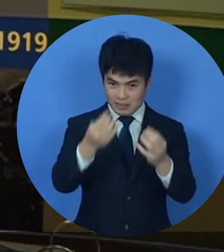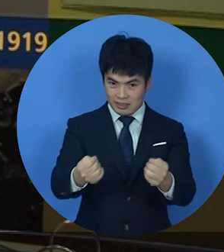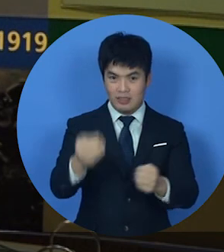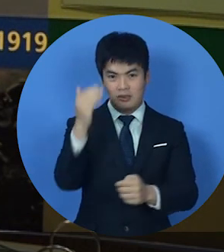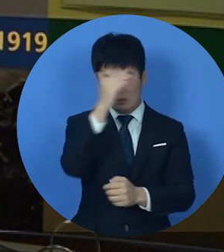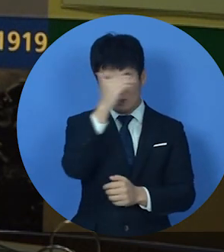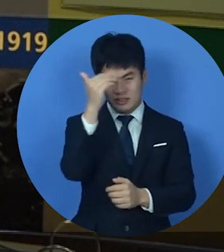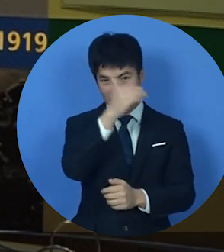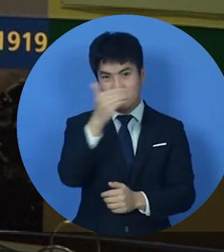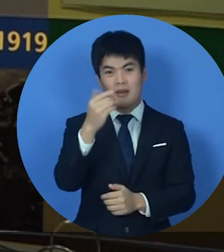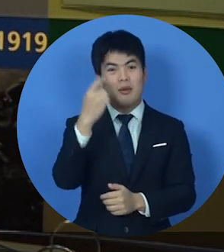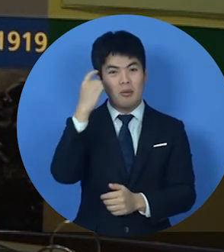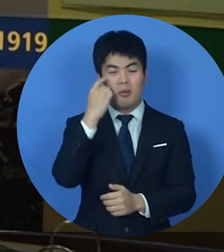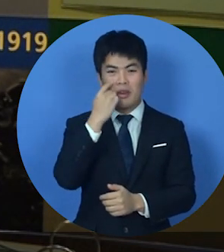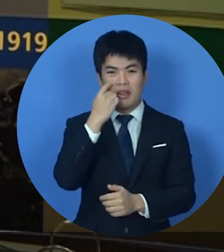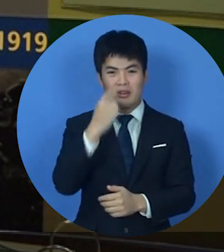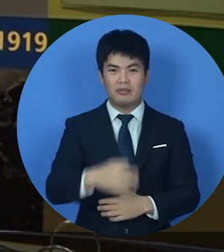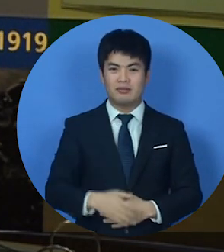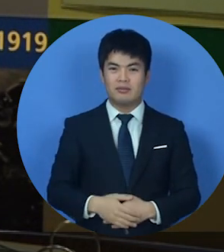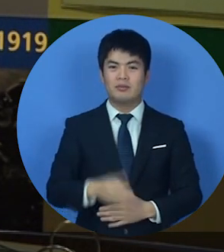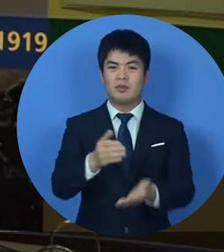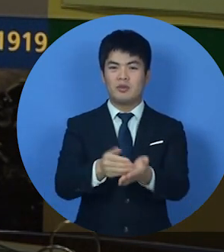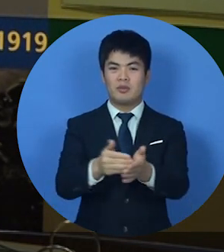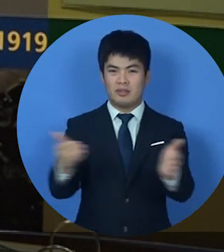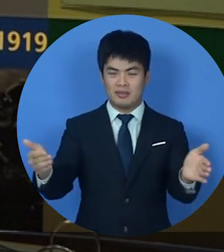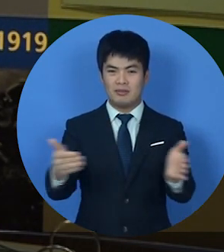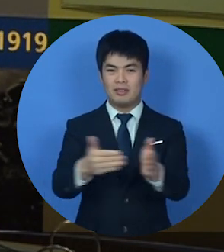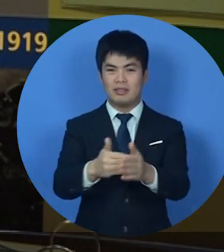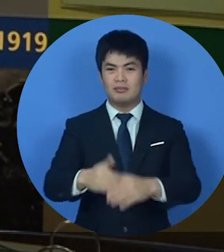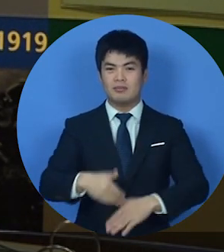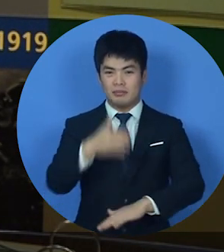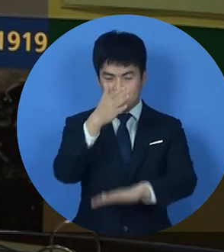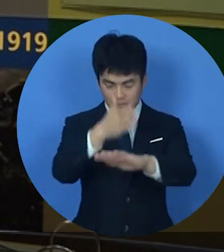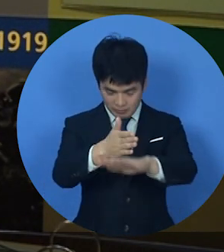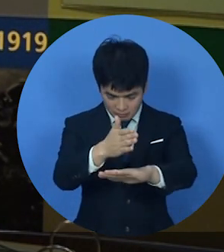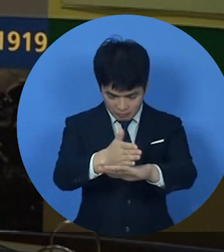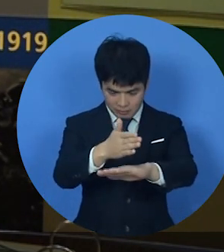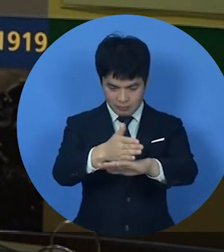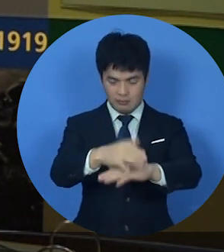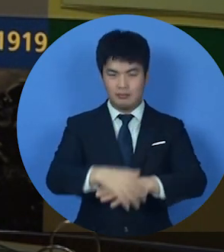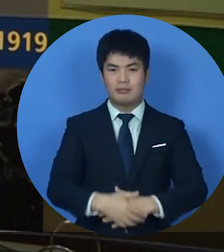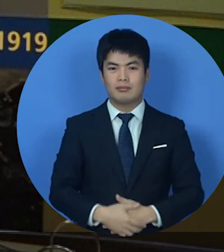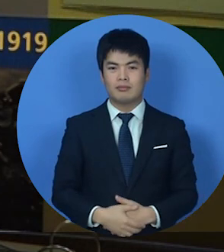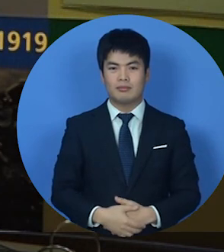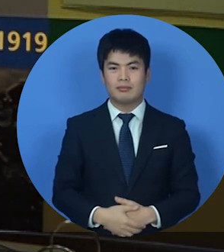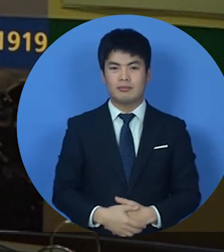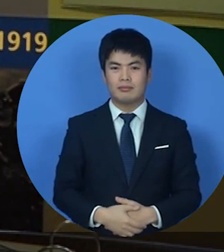주 보내시기 바랍니다. 이상으로 뉴스 마치겠습니다. 시청해주신 여러분 고맙습니다.